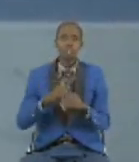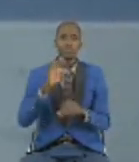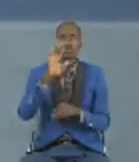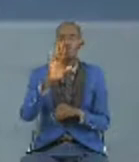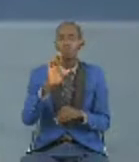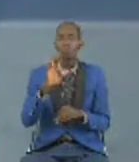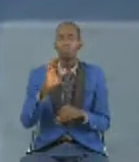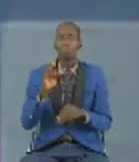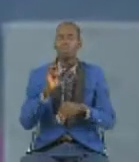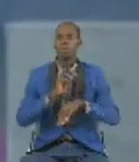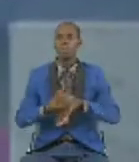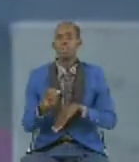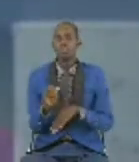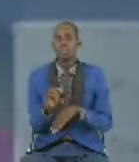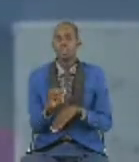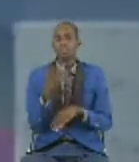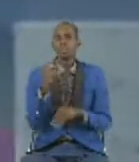parole, la parole non diluée,